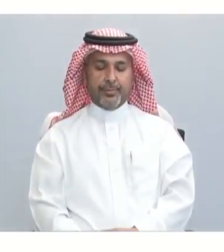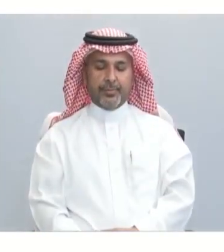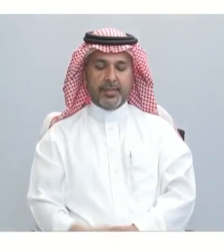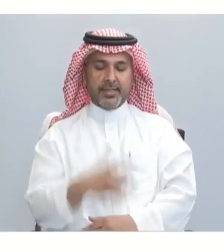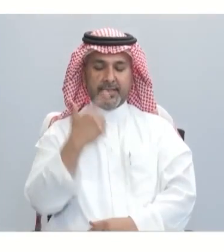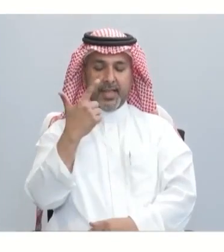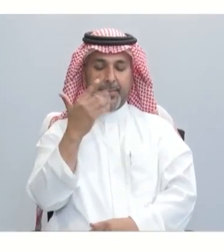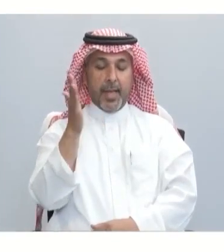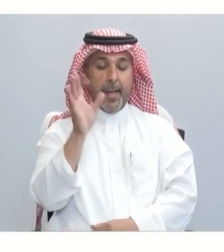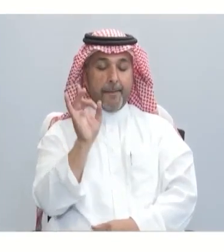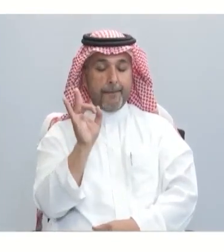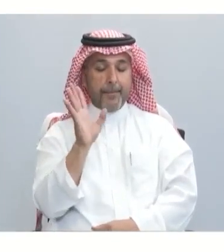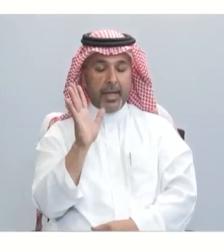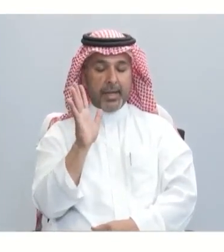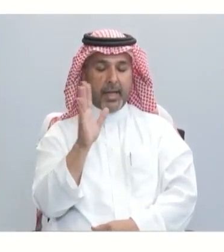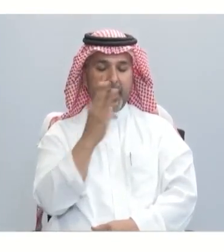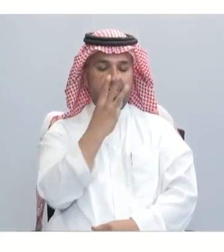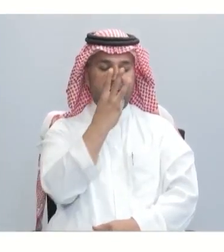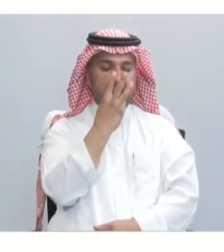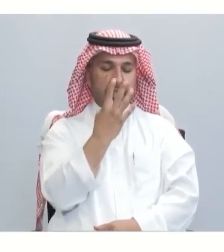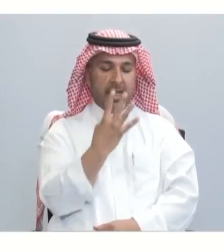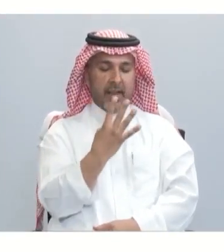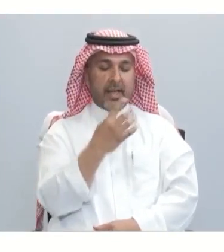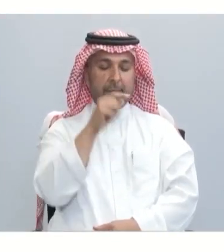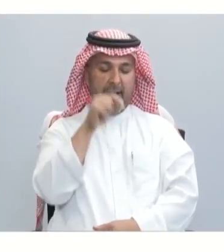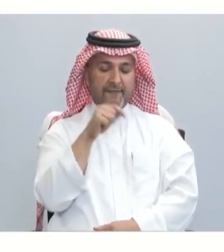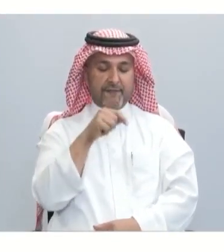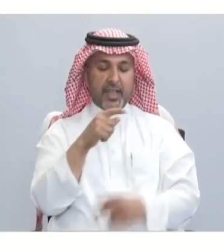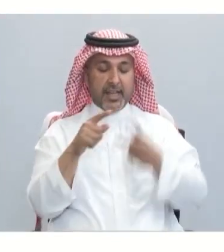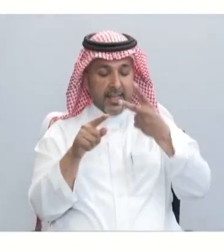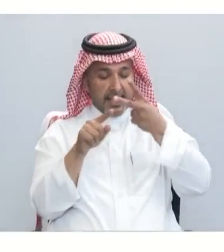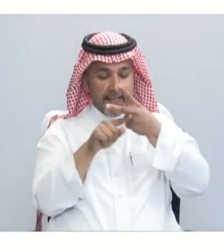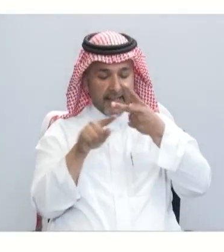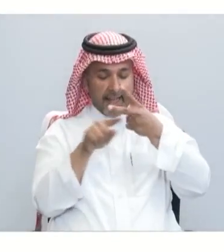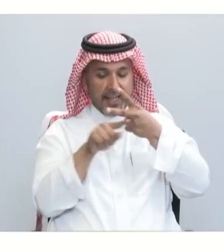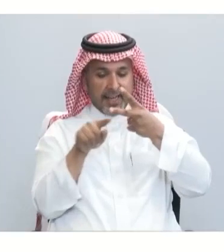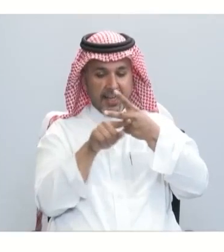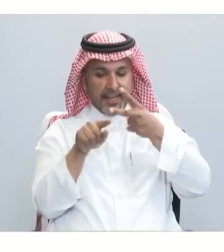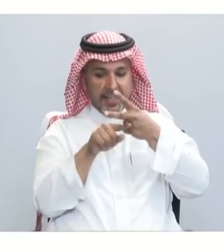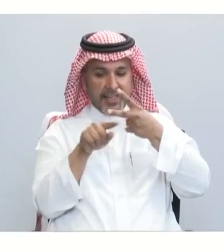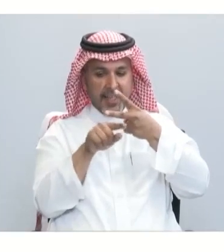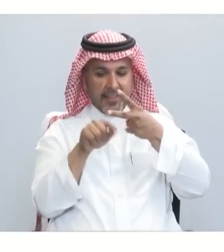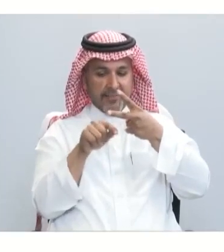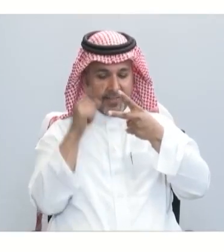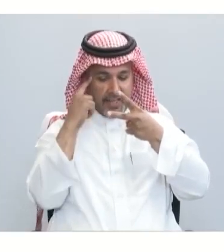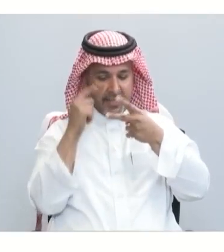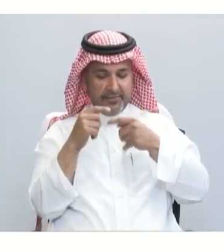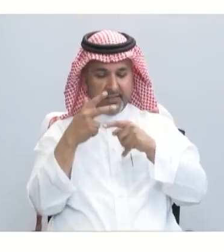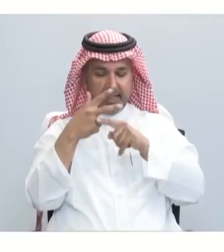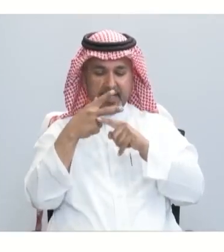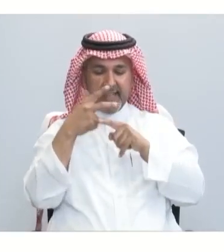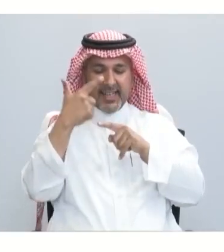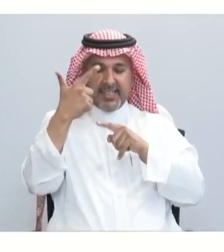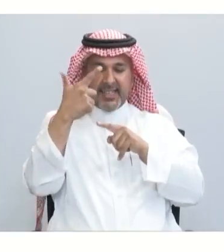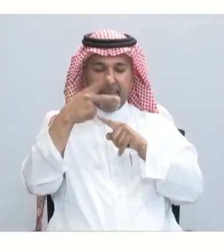معنا تقاطع المنطقتين اللي هو بيكون اكس اصغر من سب اكبر او يساوي 3 ا طبعا هذه من وين جت